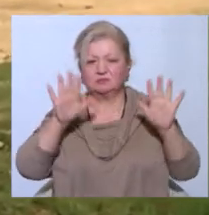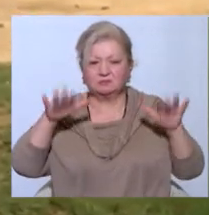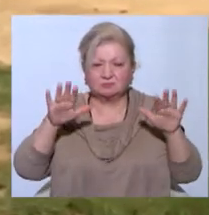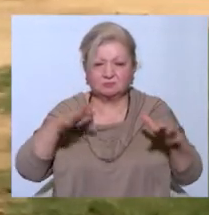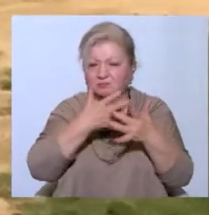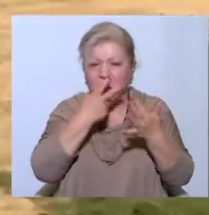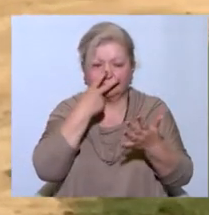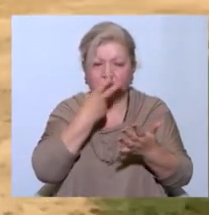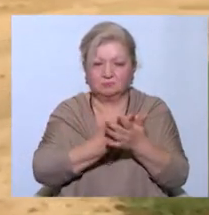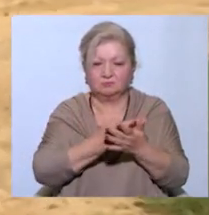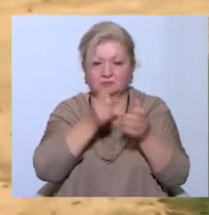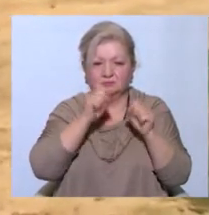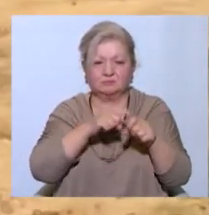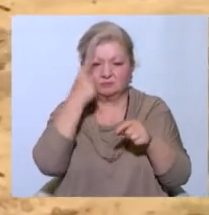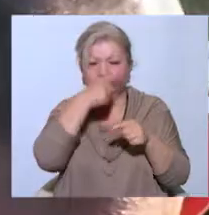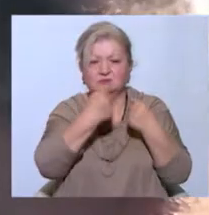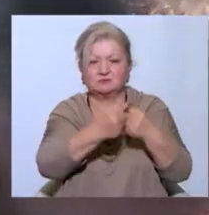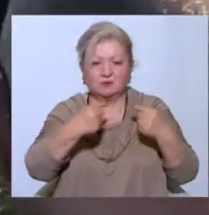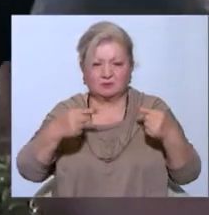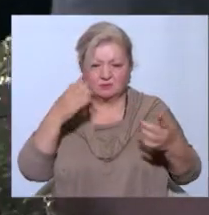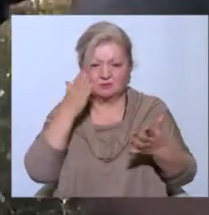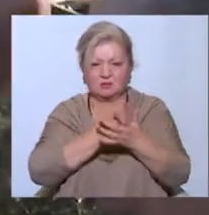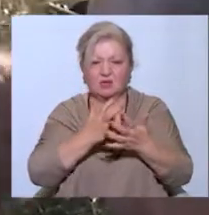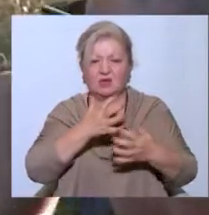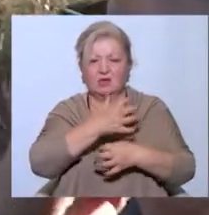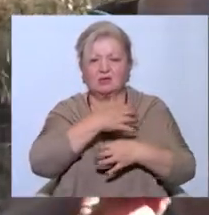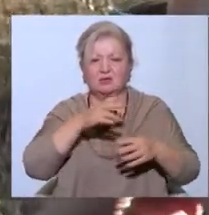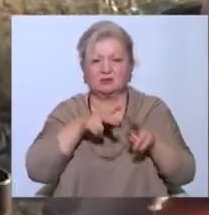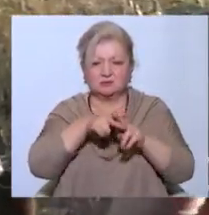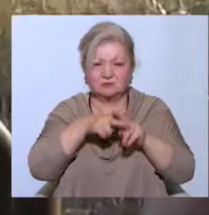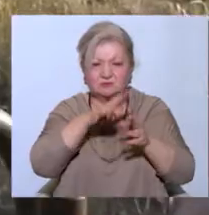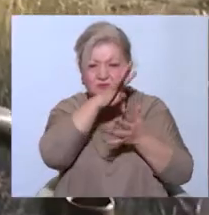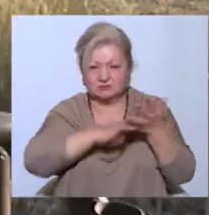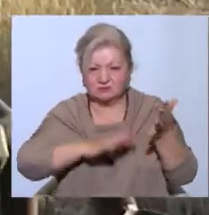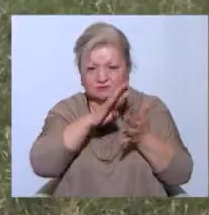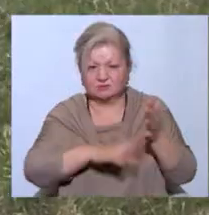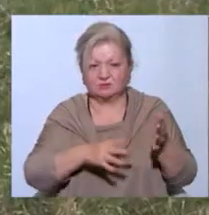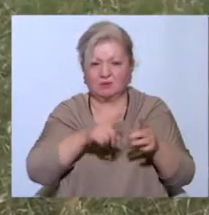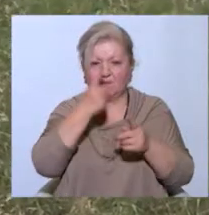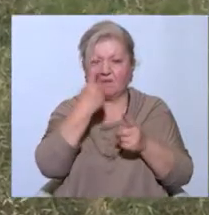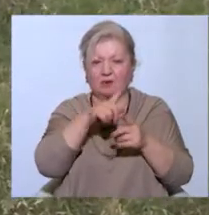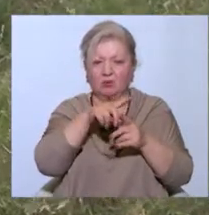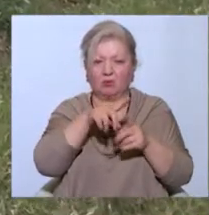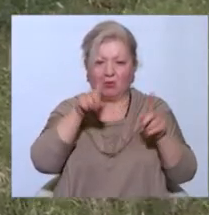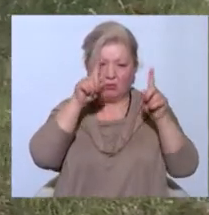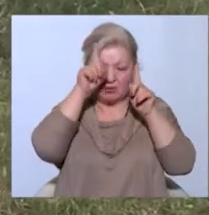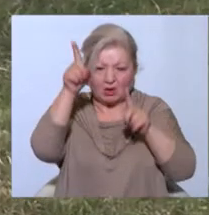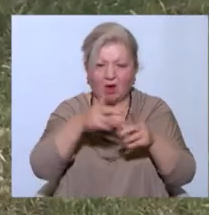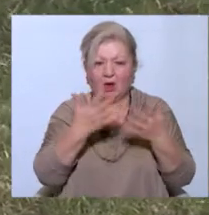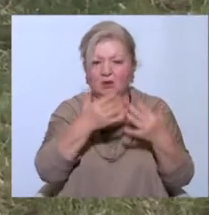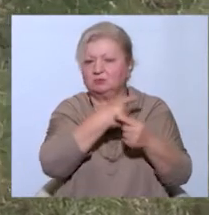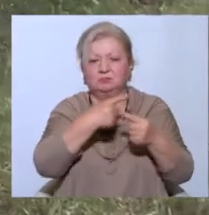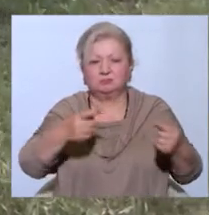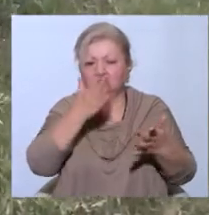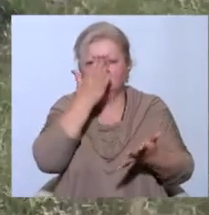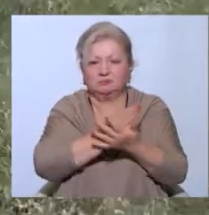სხვადასხვა სახეობებს, რა თქმა უნდა, ზებრებს, ლომებს, მარტორქას, მათ შორის და ისეთ მნიშვნელოვან ეგზოტიკურ სახეობებს,